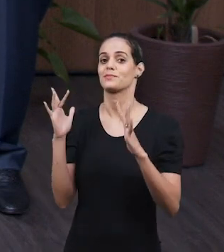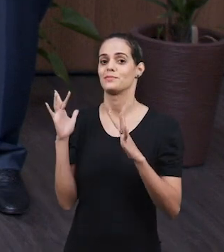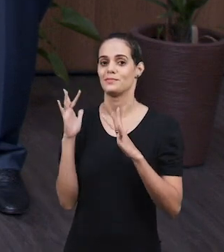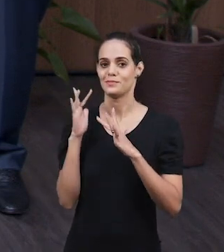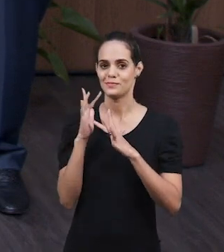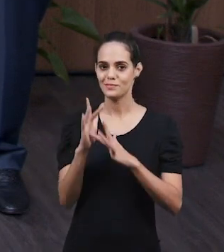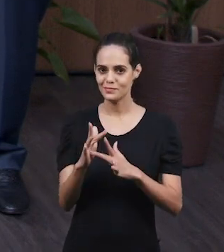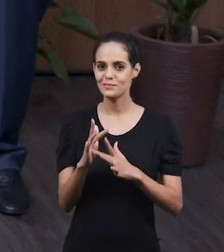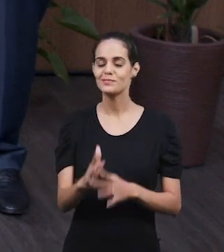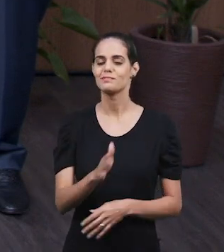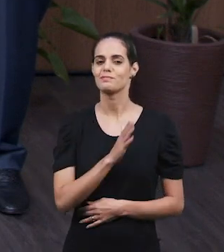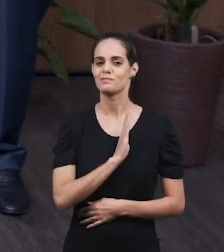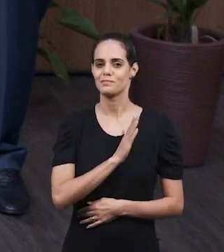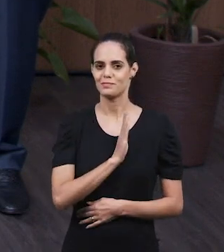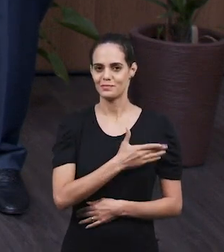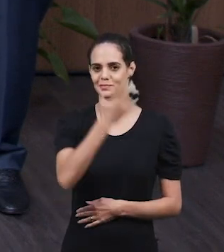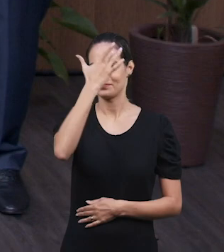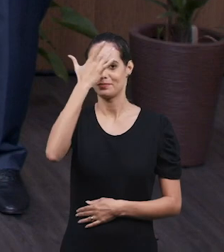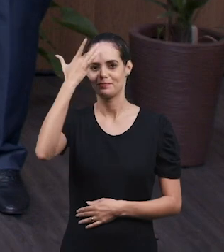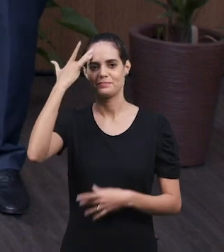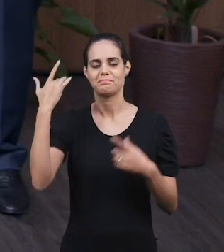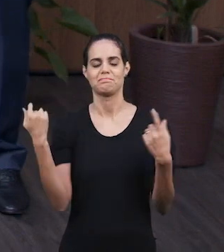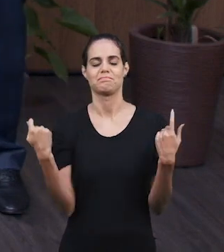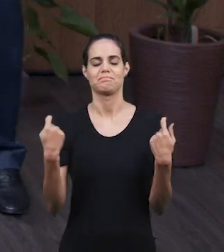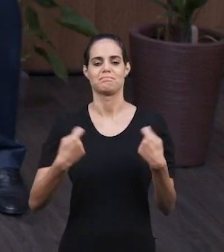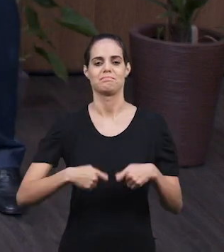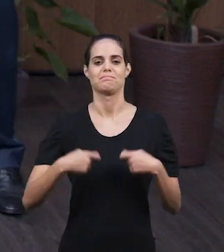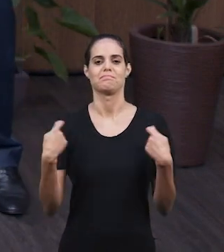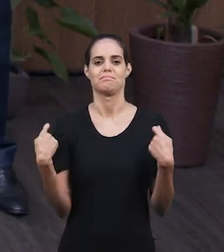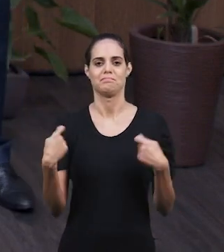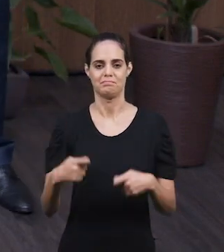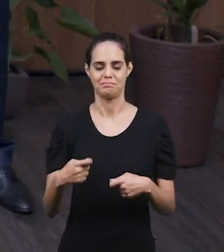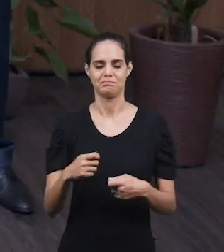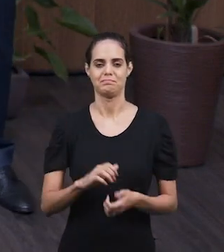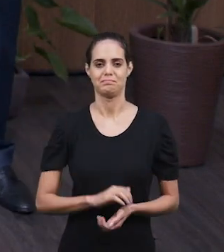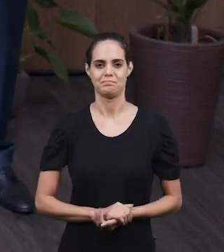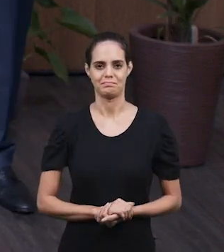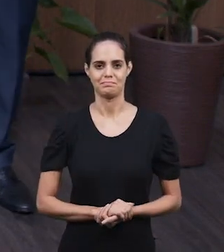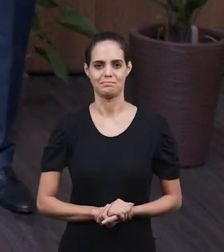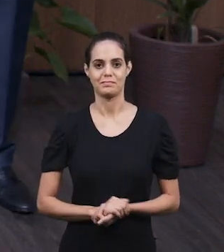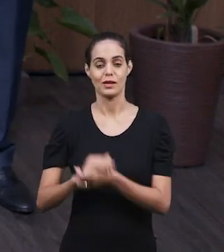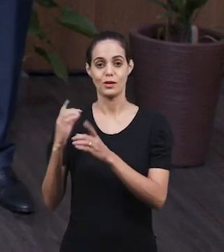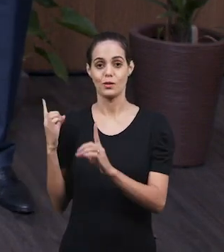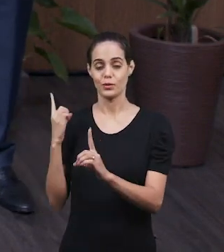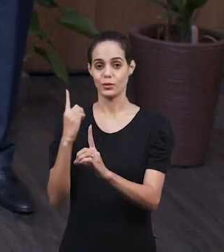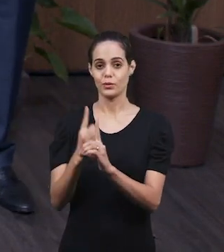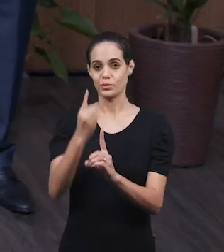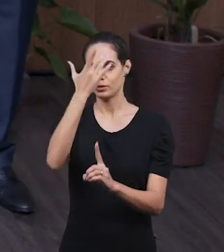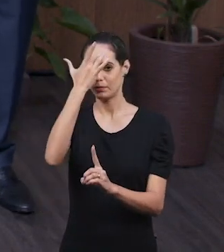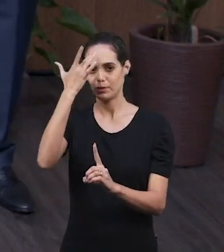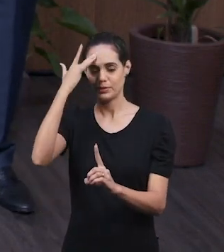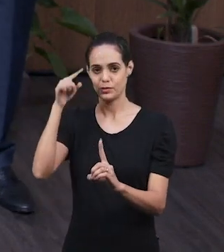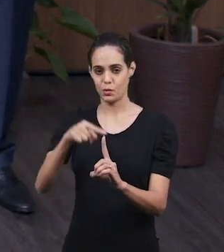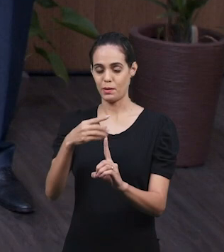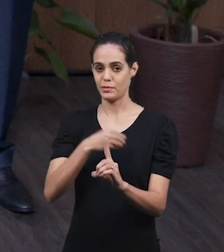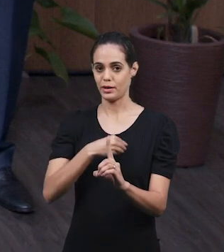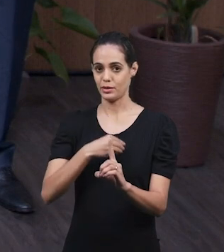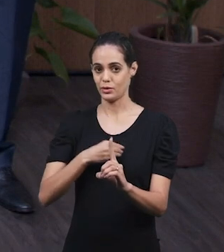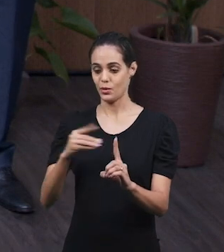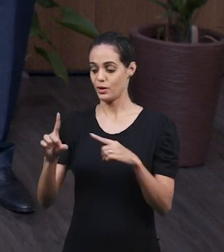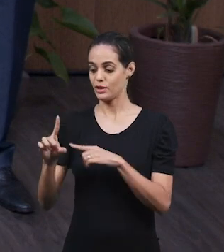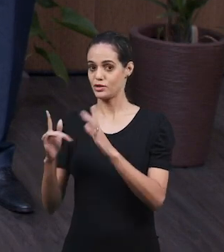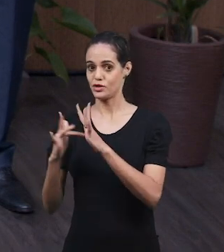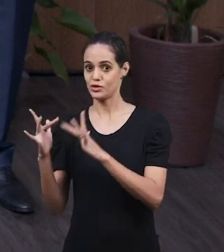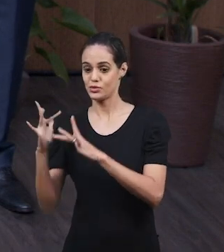Seigneur Jésus pour le cœur nécessiteux. Gloire à Jésus. La rencontre du pécheur avec le Seigneur